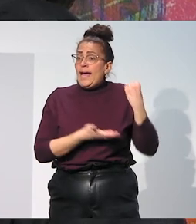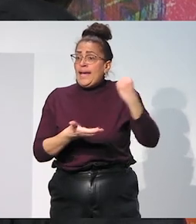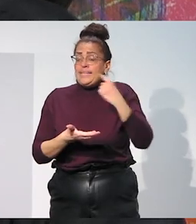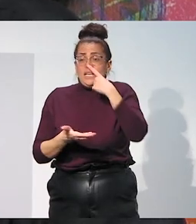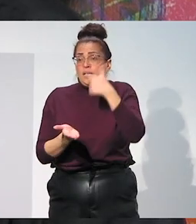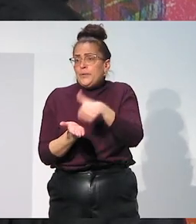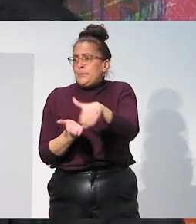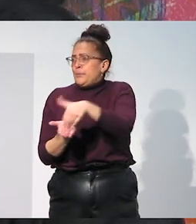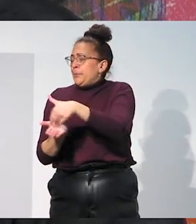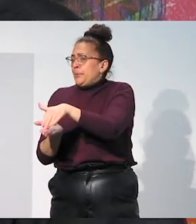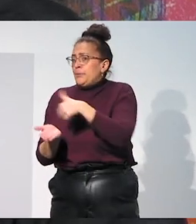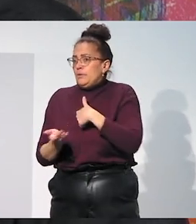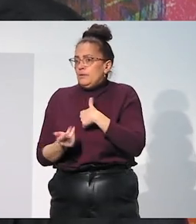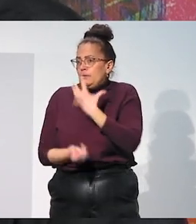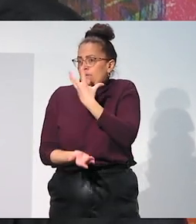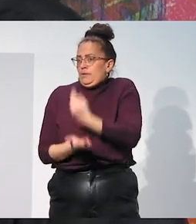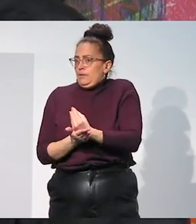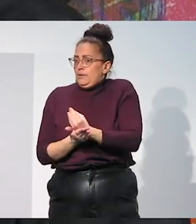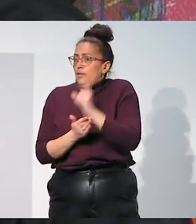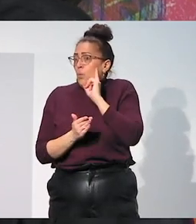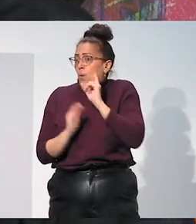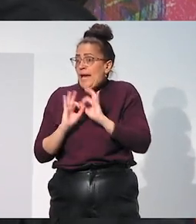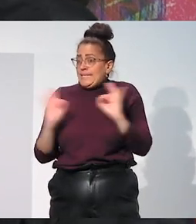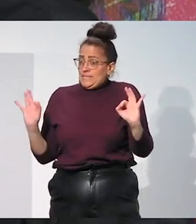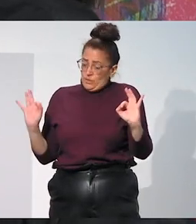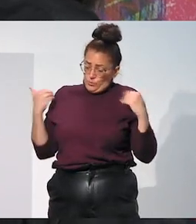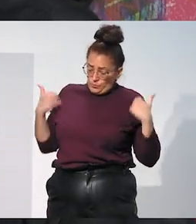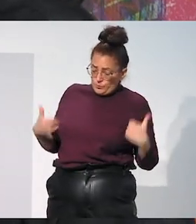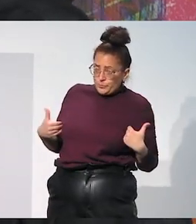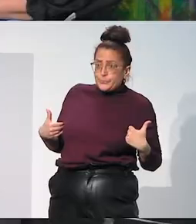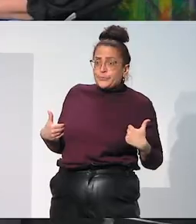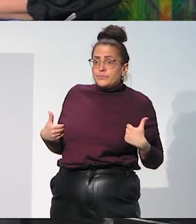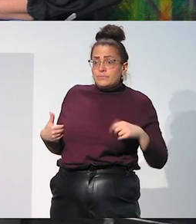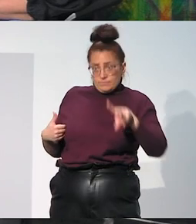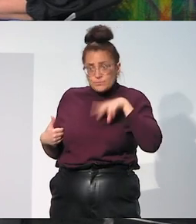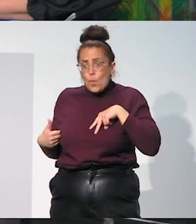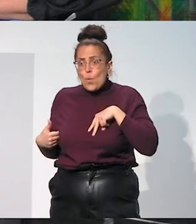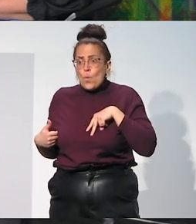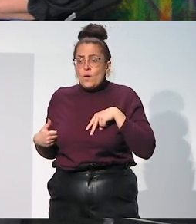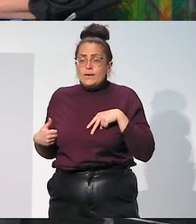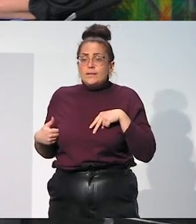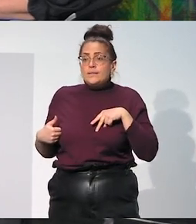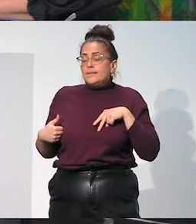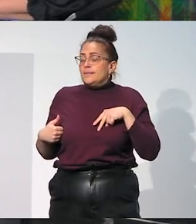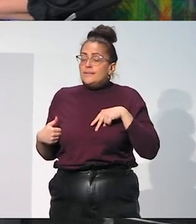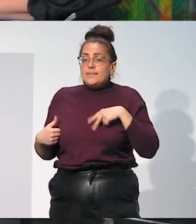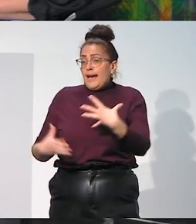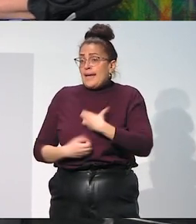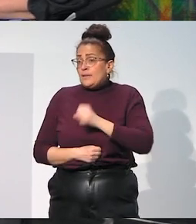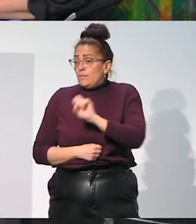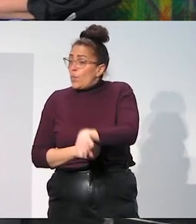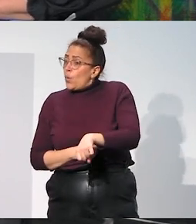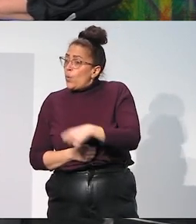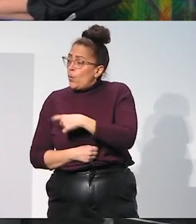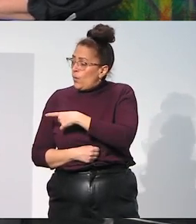s'arranger comme on peut de cette histoire. Est-ce que ce livre liquide d'une